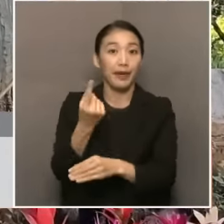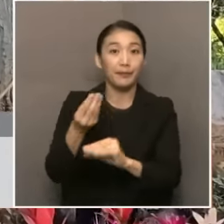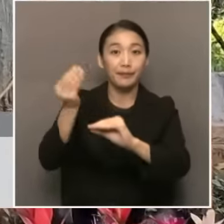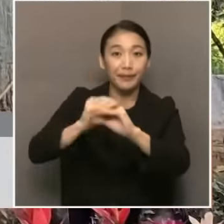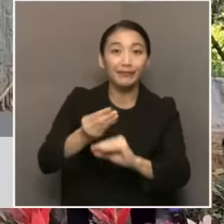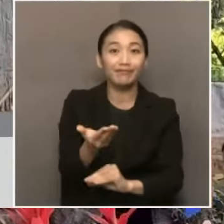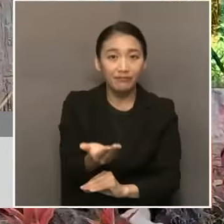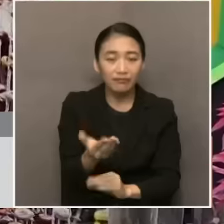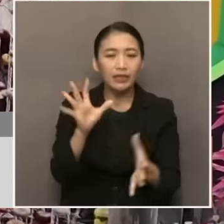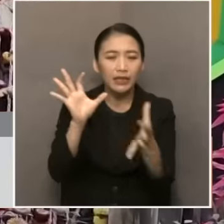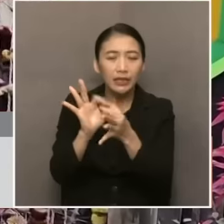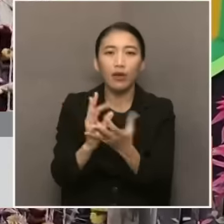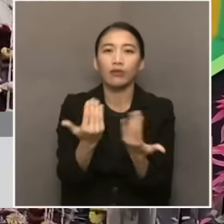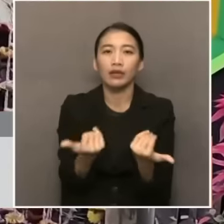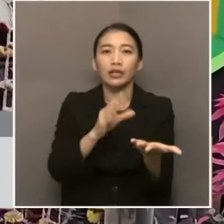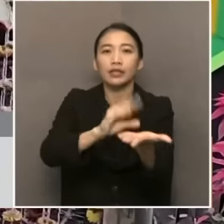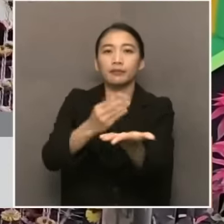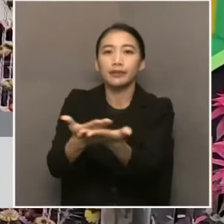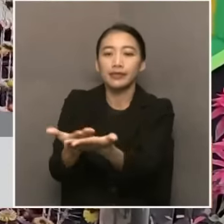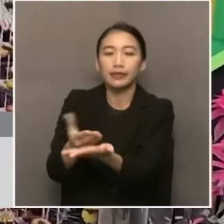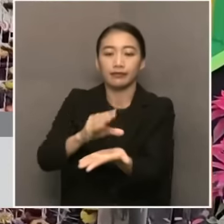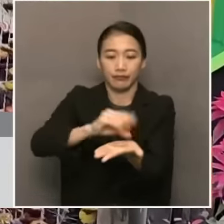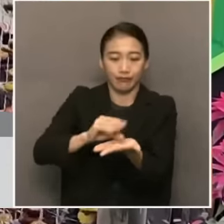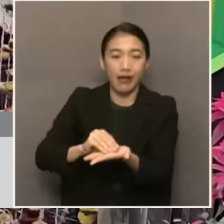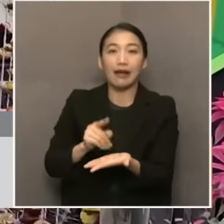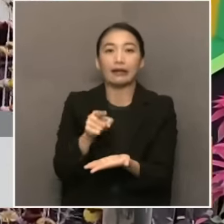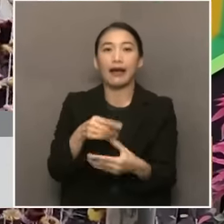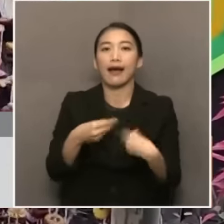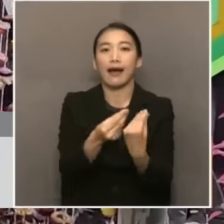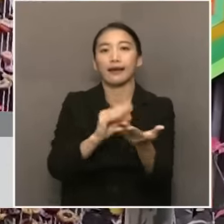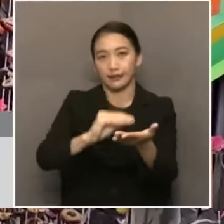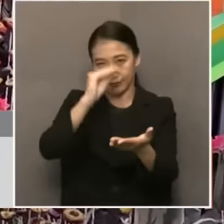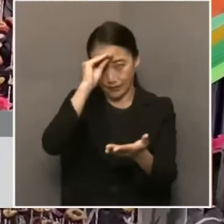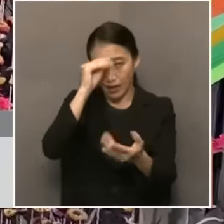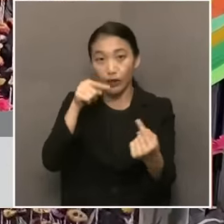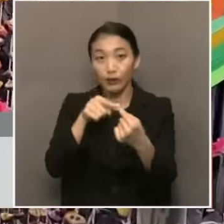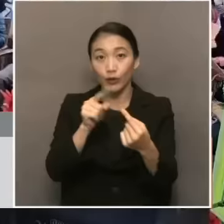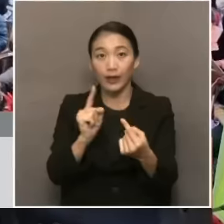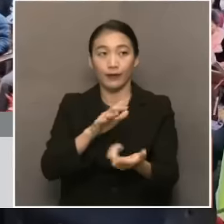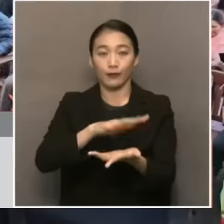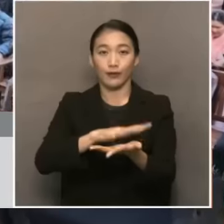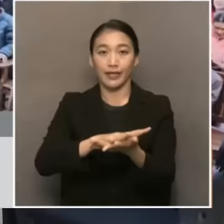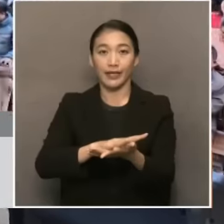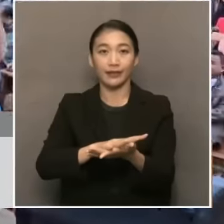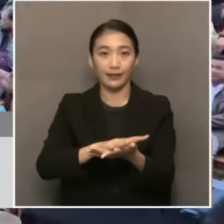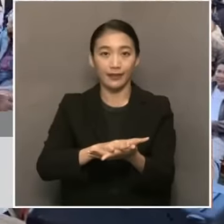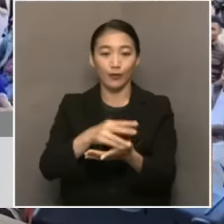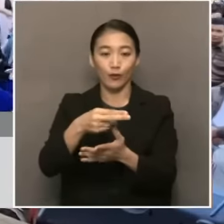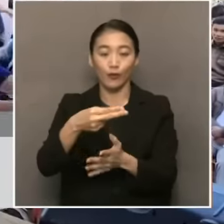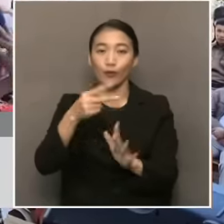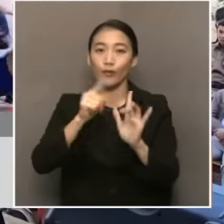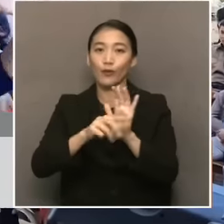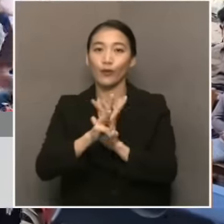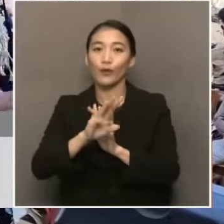นเพื่อการศึกษาตลาดนัดเด็กดอยครั้งที่10ค่ะก็จัดขึ้นที่โรงเรียนบ้านห้วยน้ำไซสาขาร่องกล้าวิทย